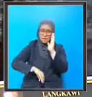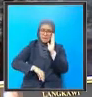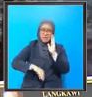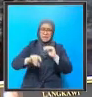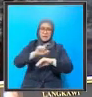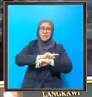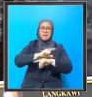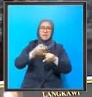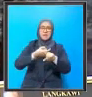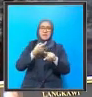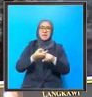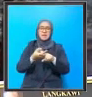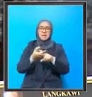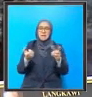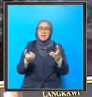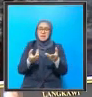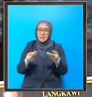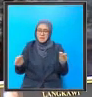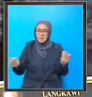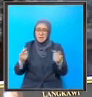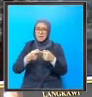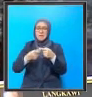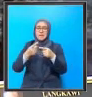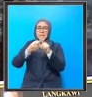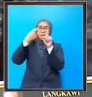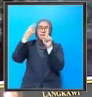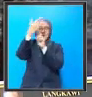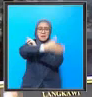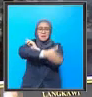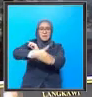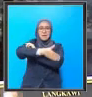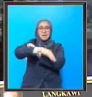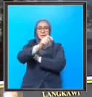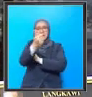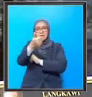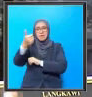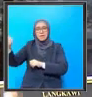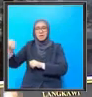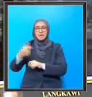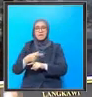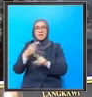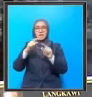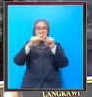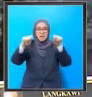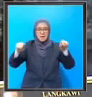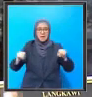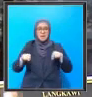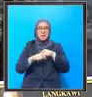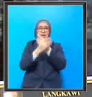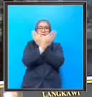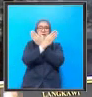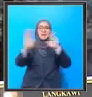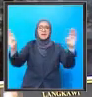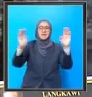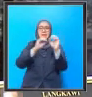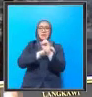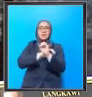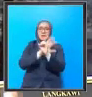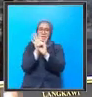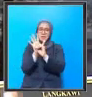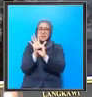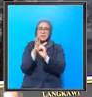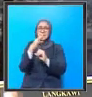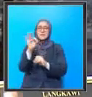tetapi juga mungkin daripada negara-negara lain dari tempat-tempat yang bebas DPRD qobid